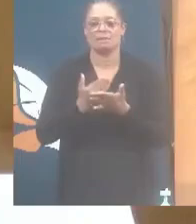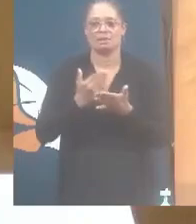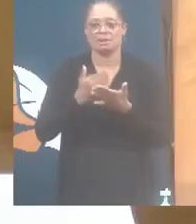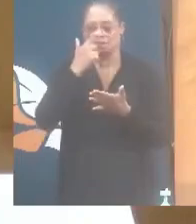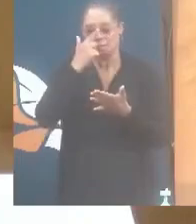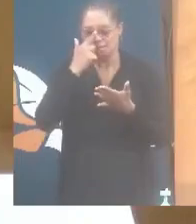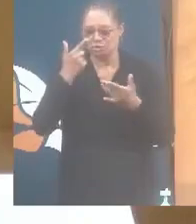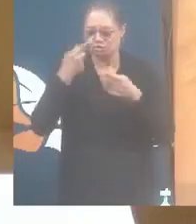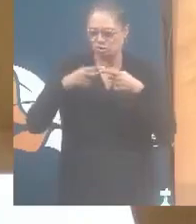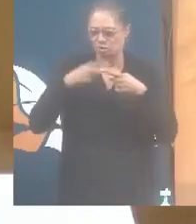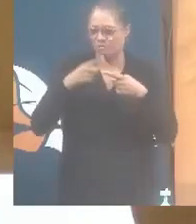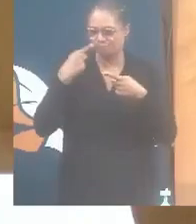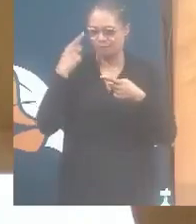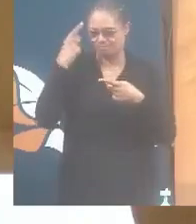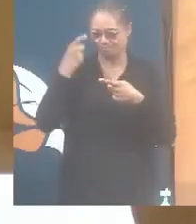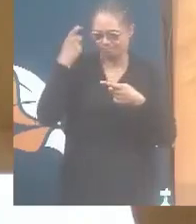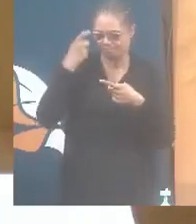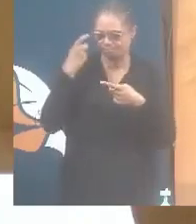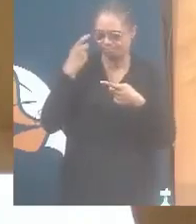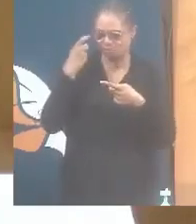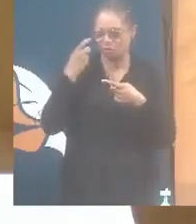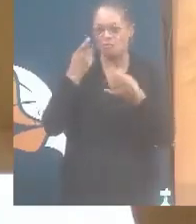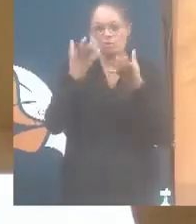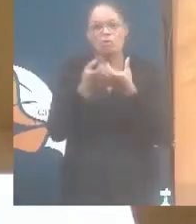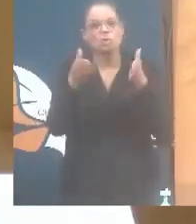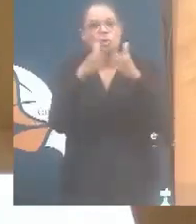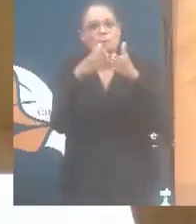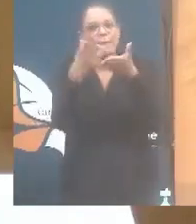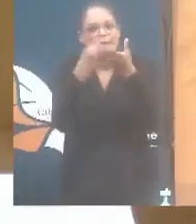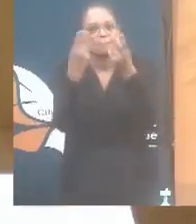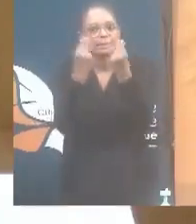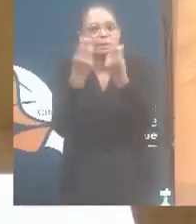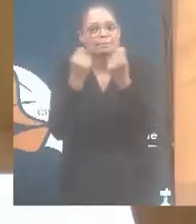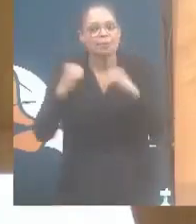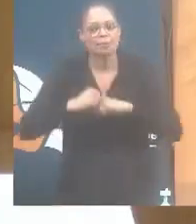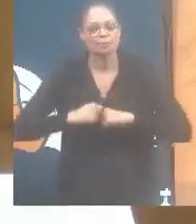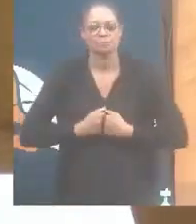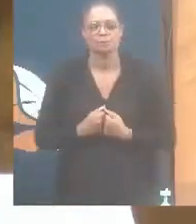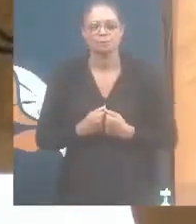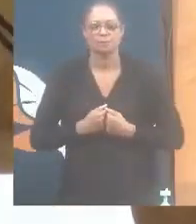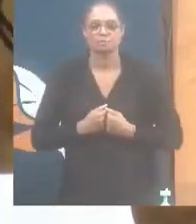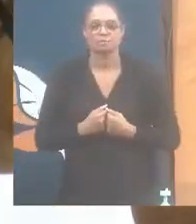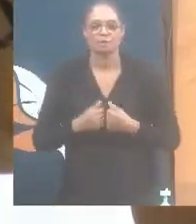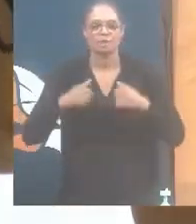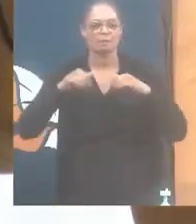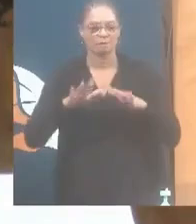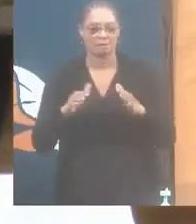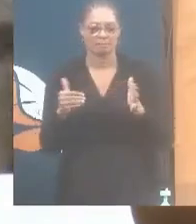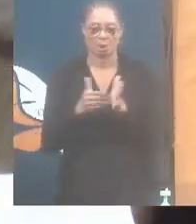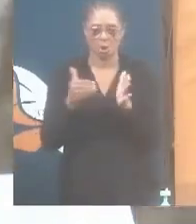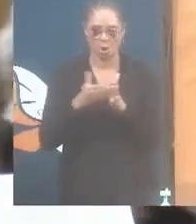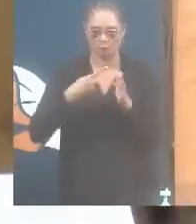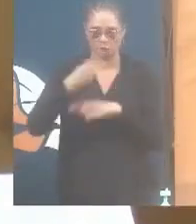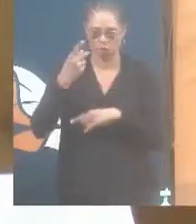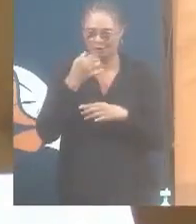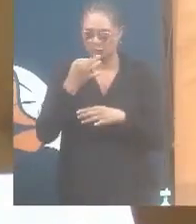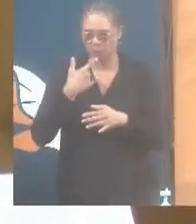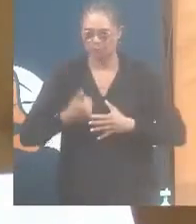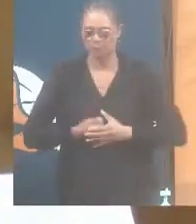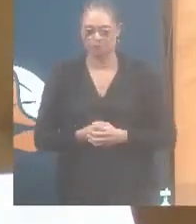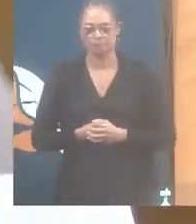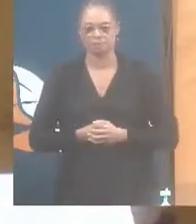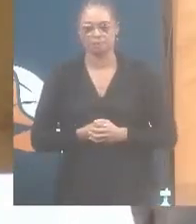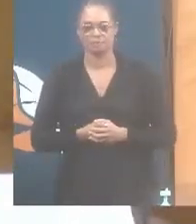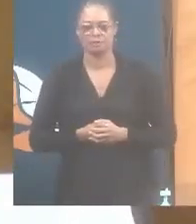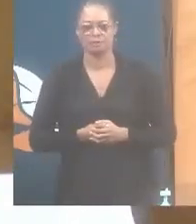qui m'interpellent, et là, j'attends qu'on nous apporte des explications. Mais je vais aller encore plus loin.